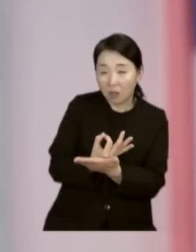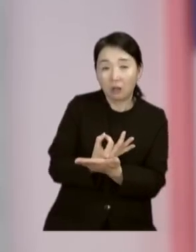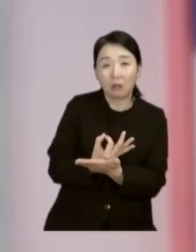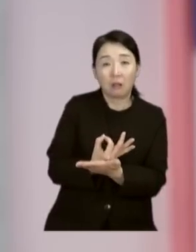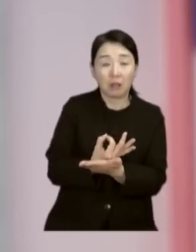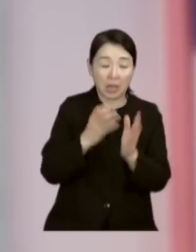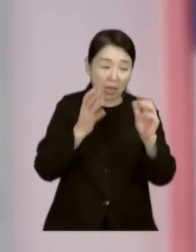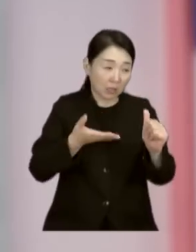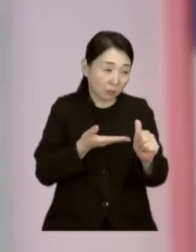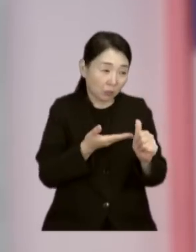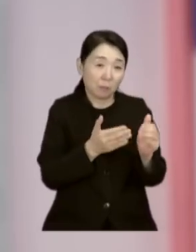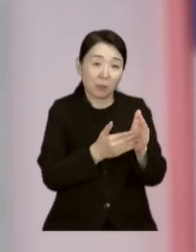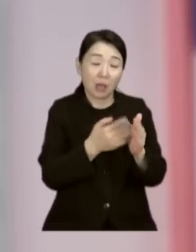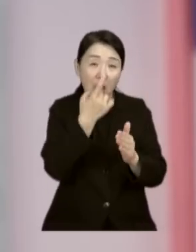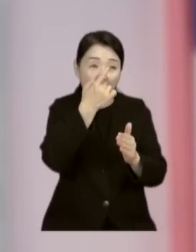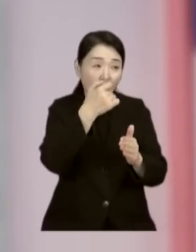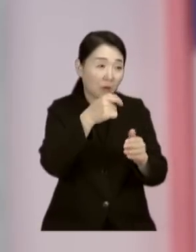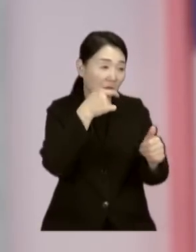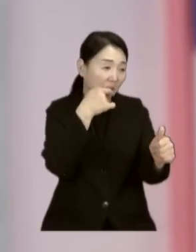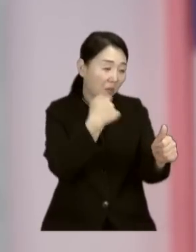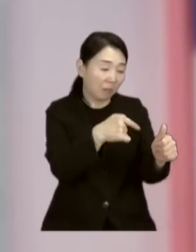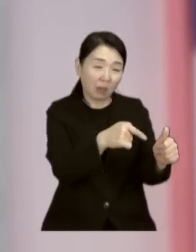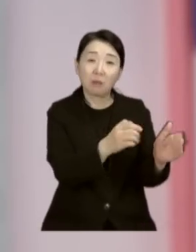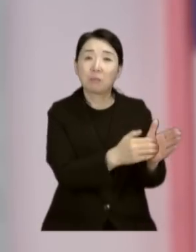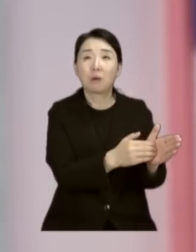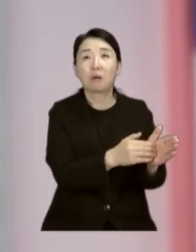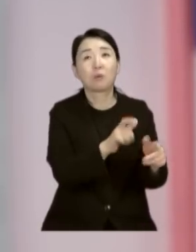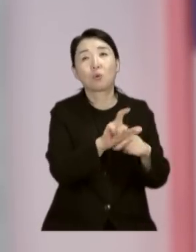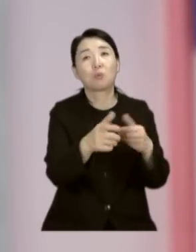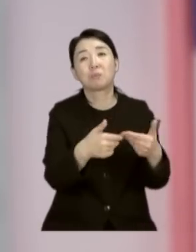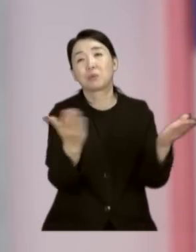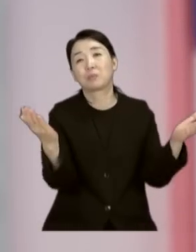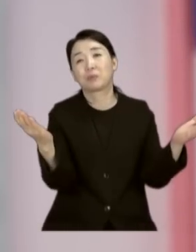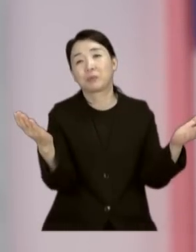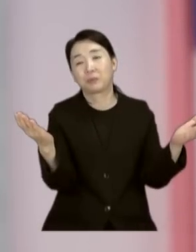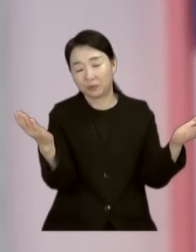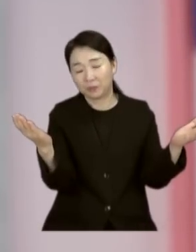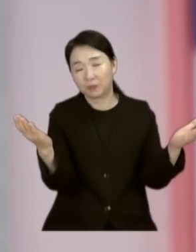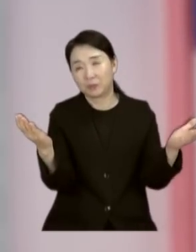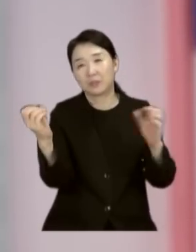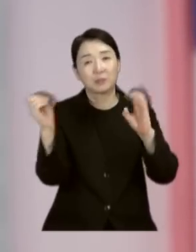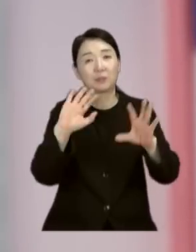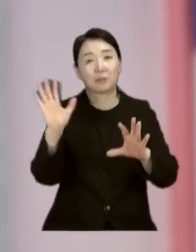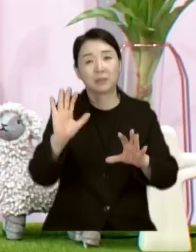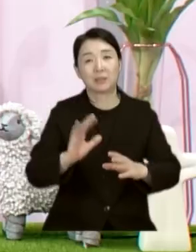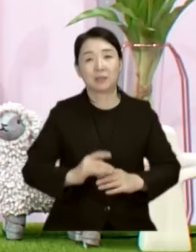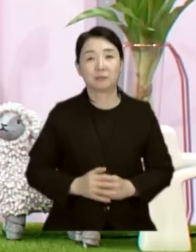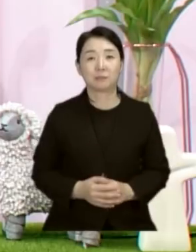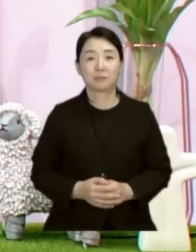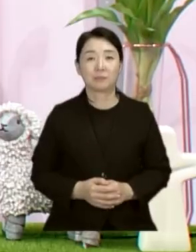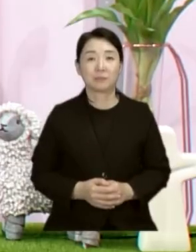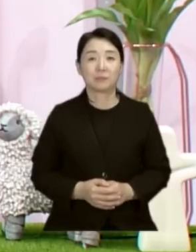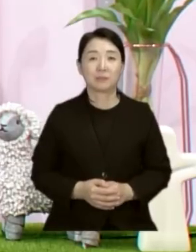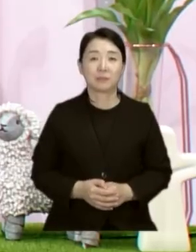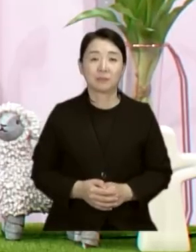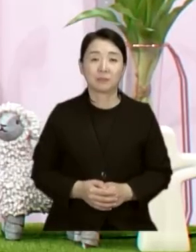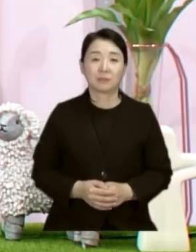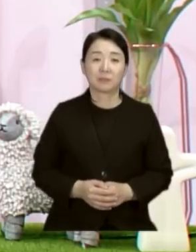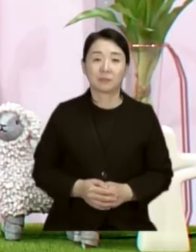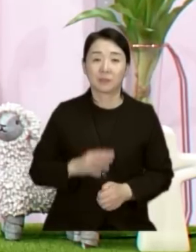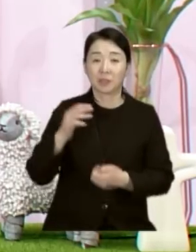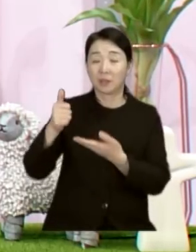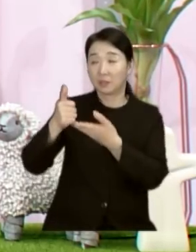돈을 얼마를 더 벌어서 아이들한테 학원 이만큼 더 보내볼까 이런 고민 그건 답 아니에요. 소용 없잖아요. 그건 정답 아니에요. 그건 정말 답이 아니라